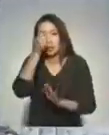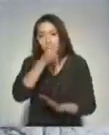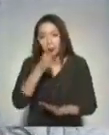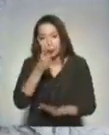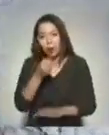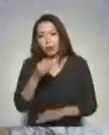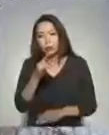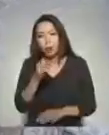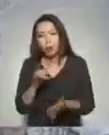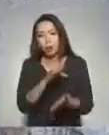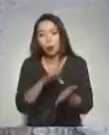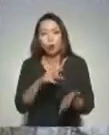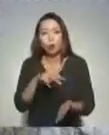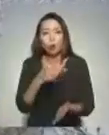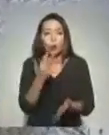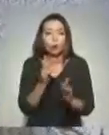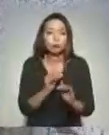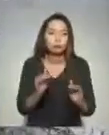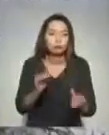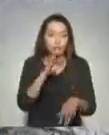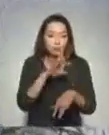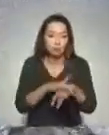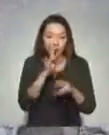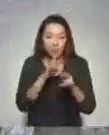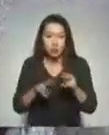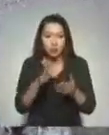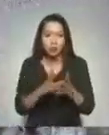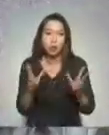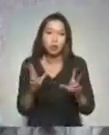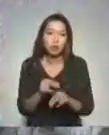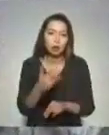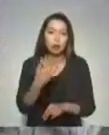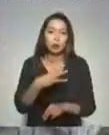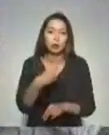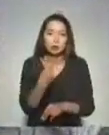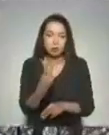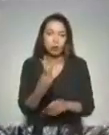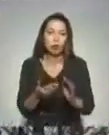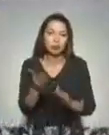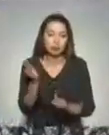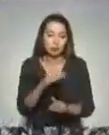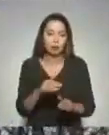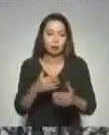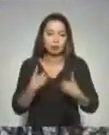қаласында 33 жасөспірімнің жоғалу дерегі тіркелген, абырой болғанда оның 32-сі үйіне аман есен оралды.